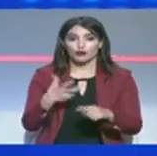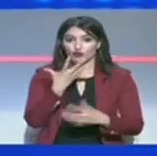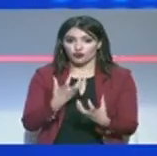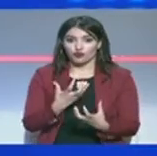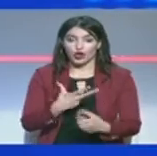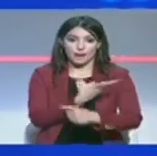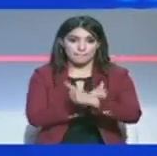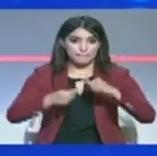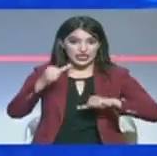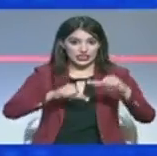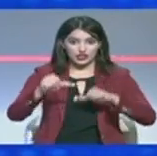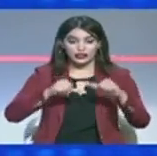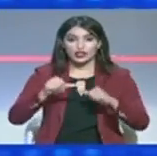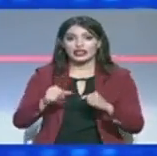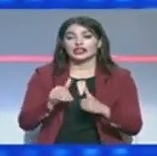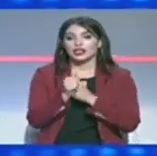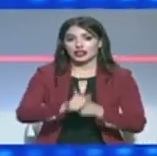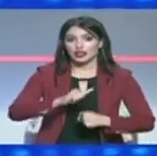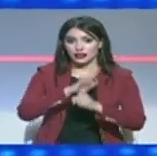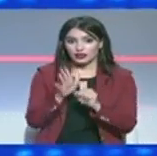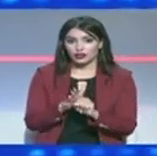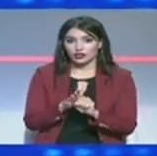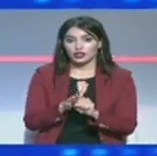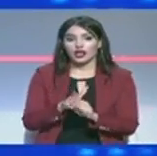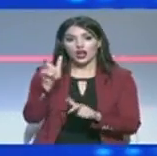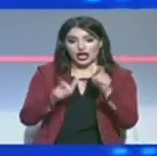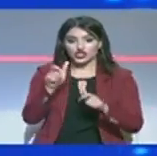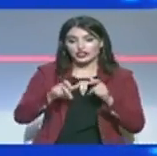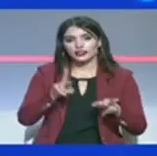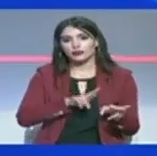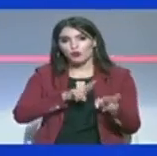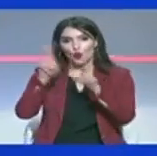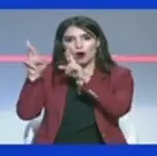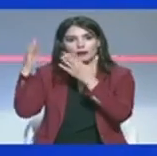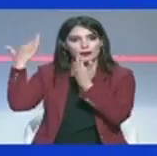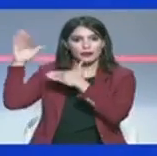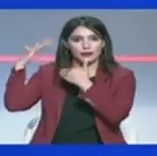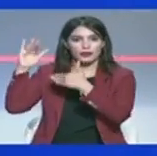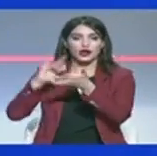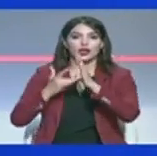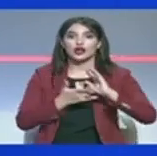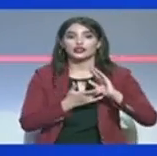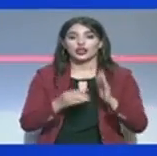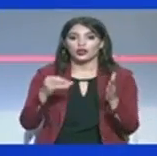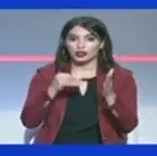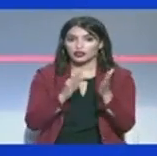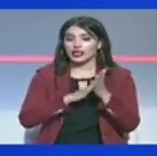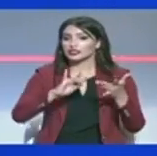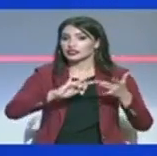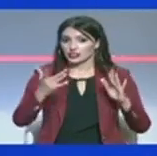التحاليل المخبرية لفيروس كورونا المستجد من المقبلين على السفر إلى الخارج منصة لتسجيل عن